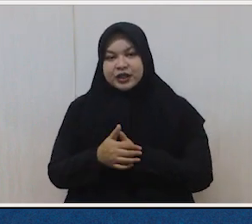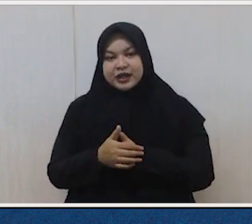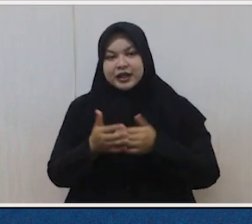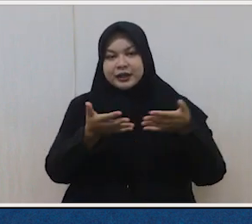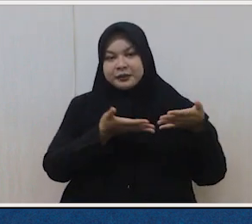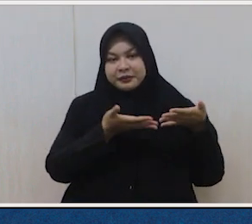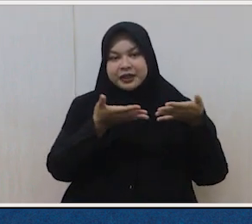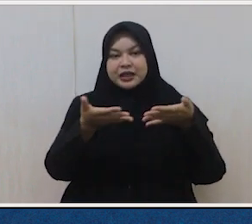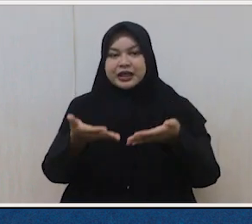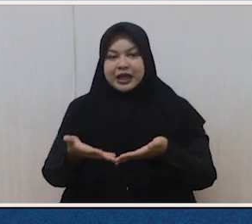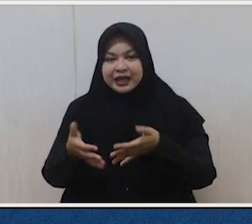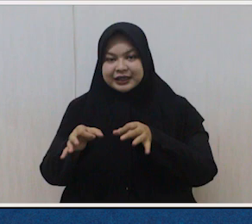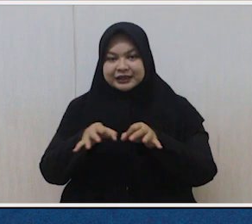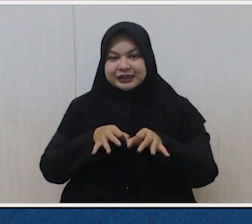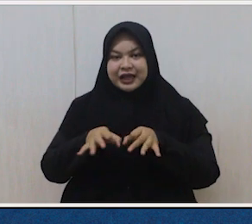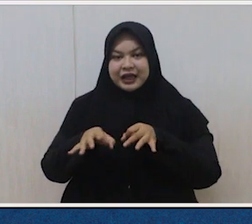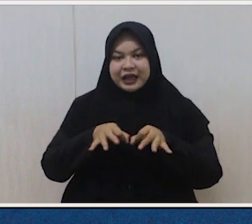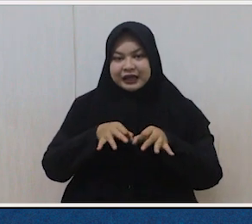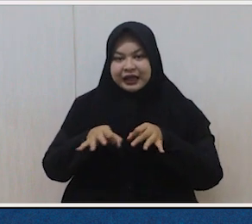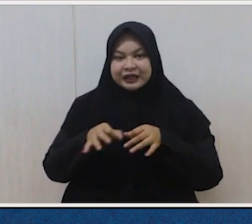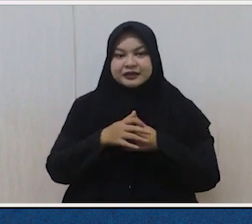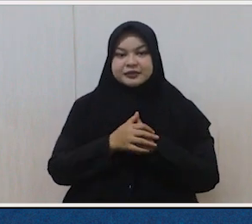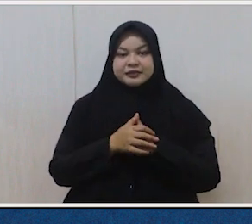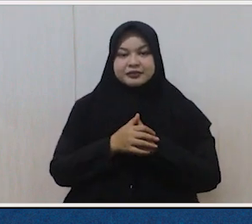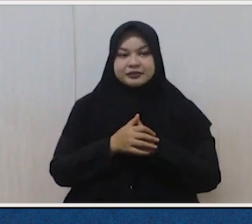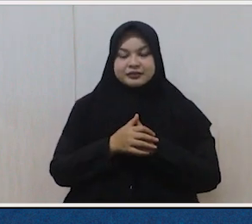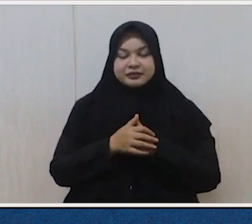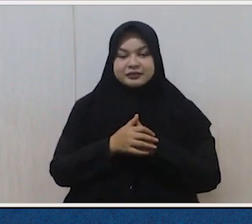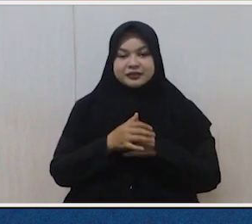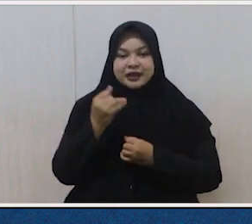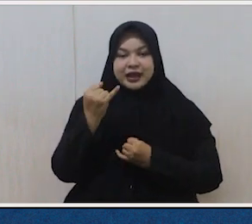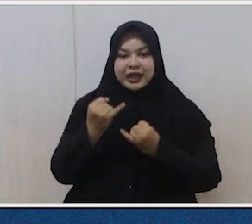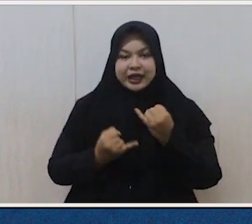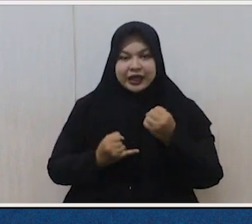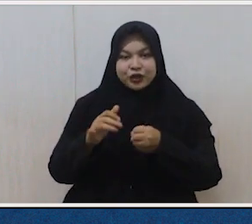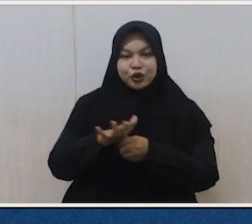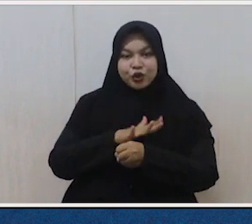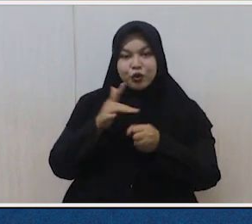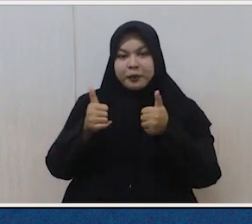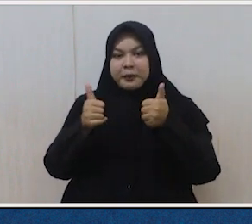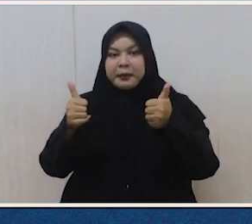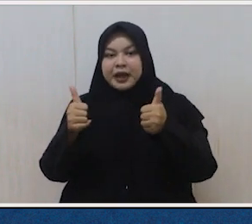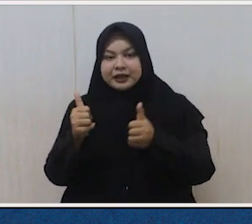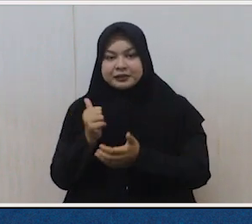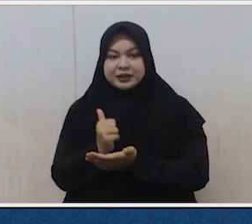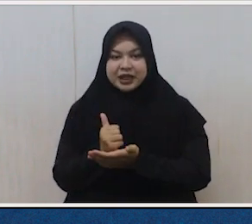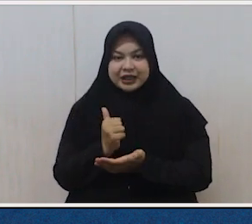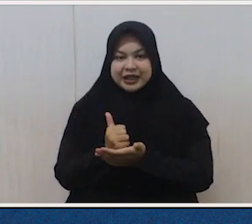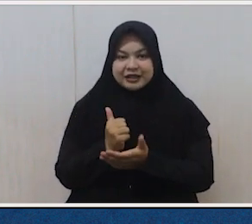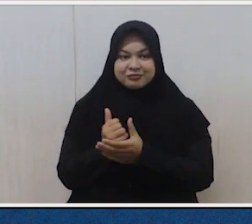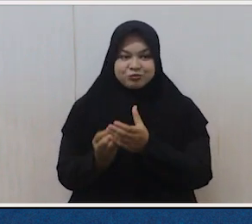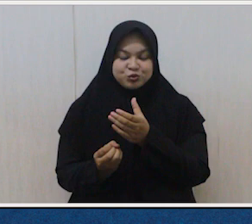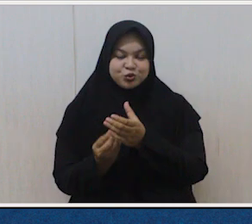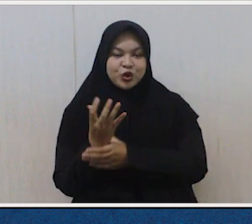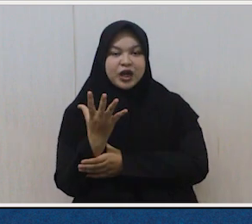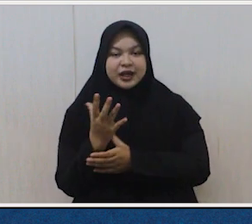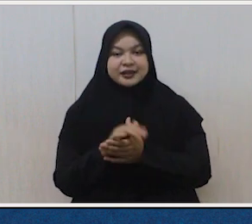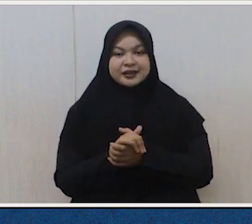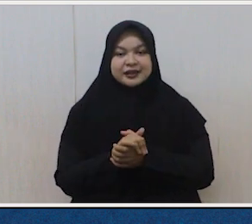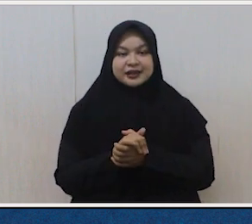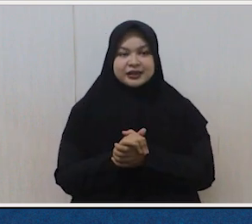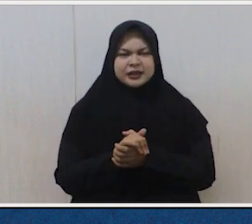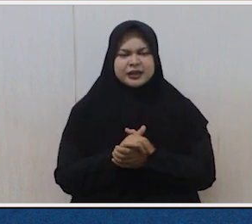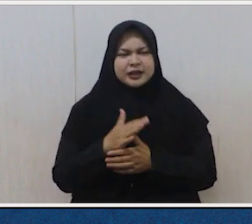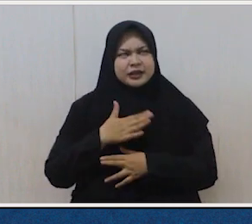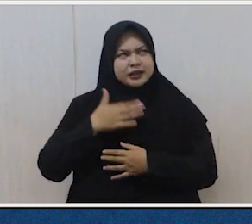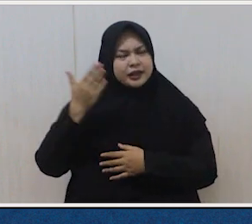konteks ee penyediaan sana pasarana ya Mas Fajri ya betul betul dan akhirnya cukup baik sih sebenarnya di Munculkan Walaupun